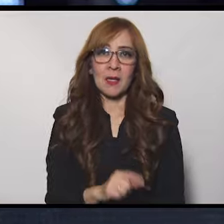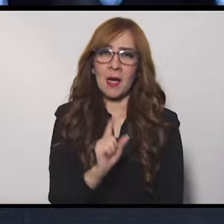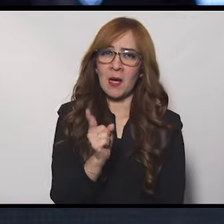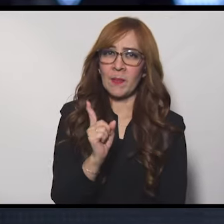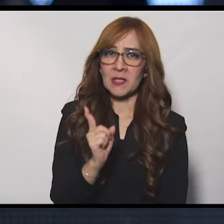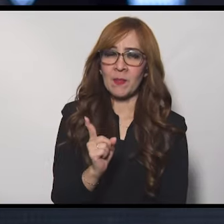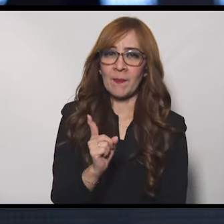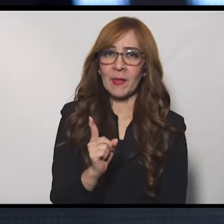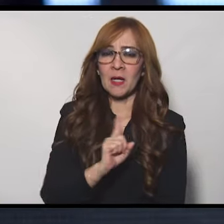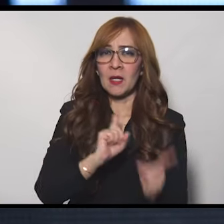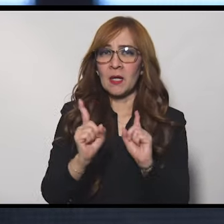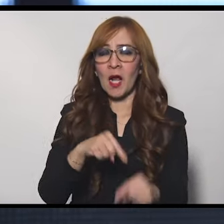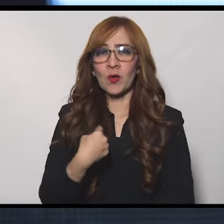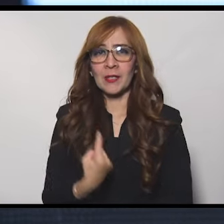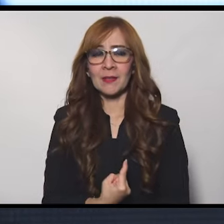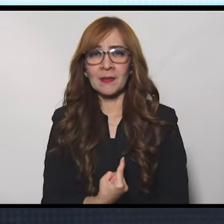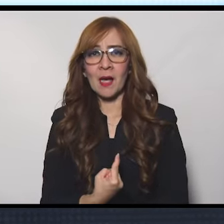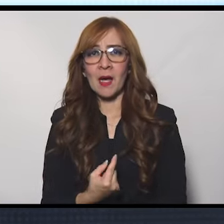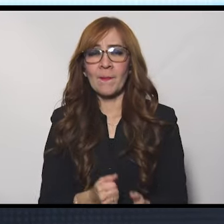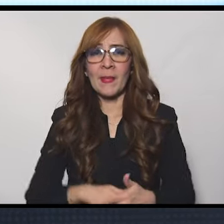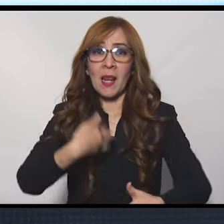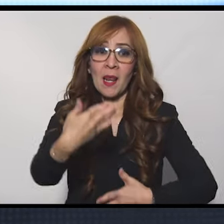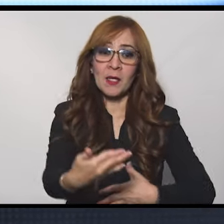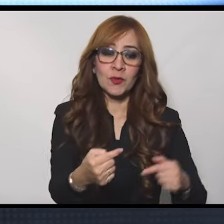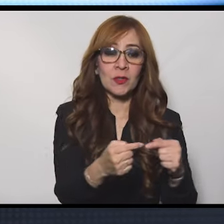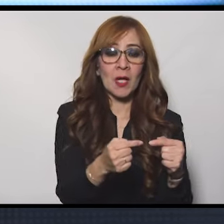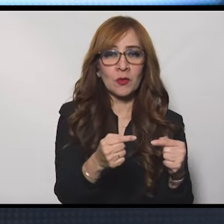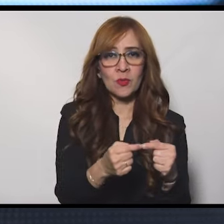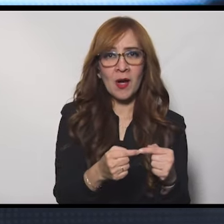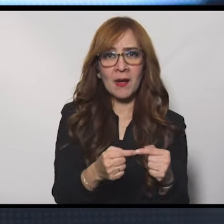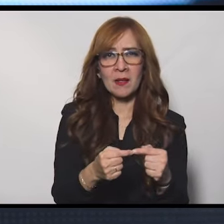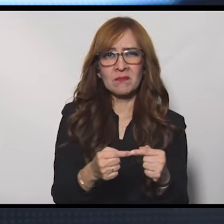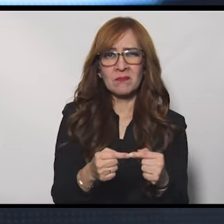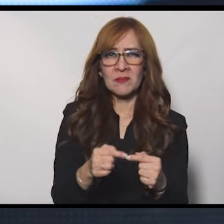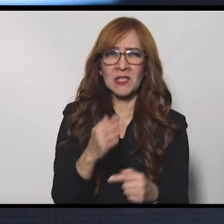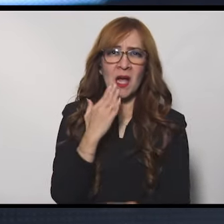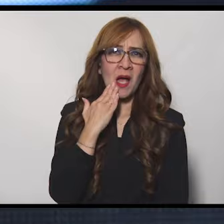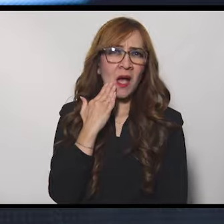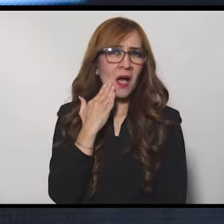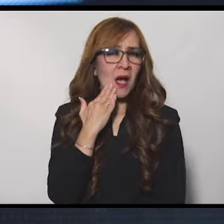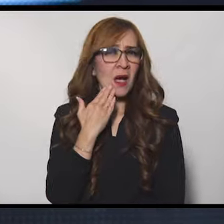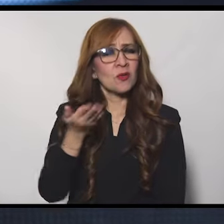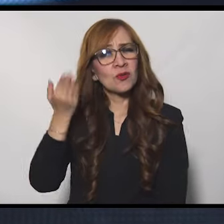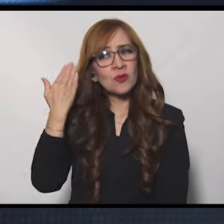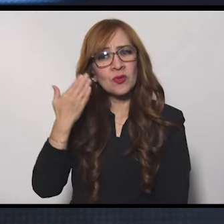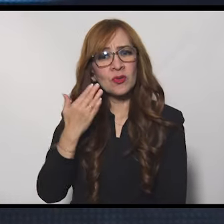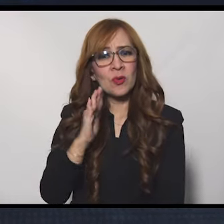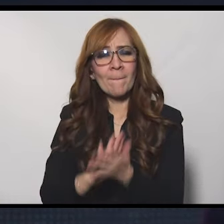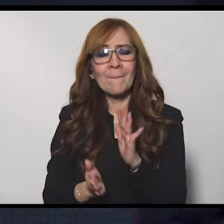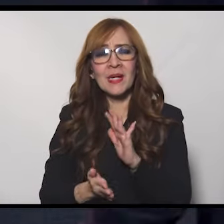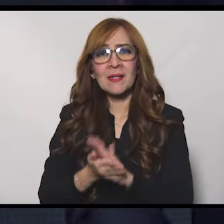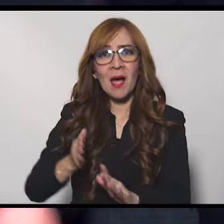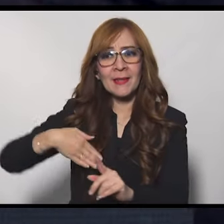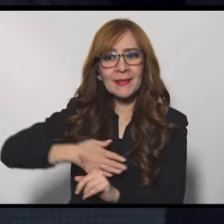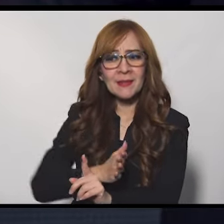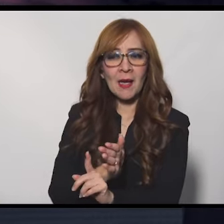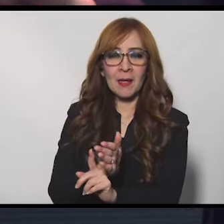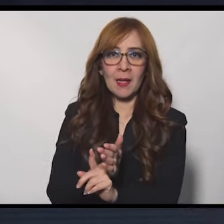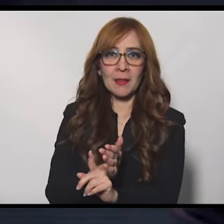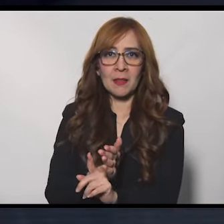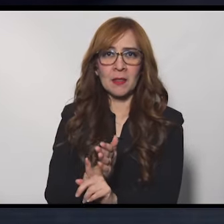Karena ketika kita menjalankan sebuah hubungan, ya, dulu saya pernah dikhianati.